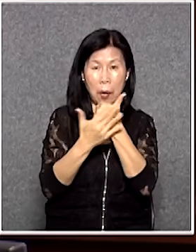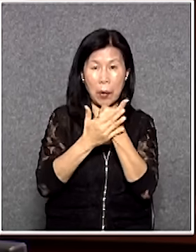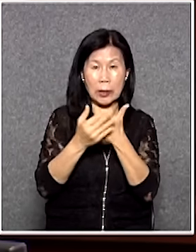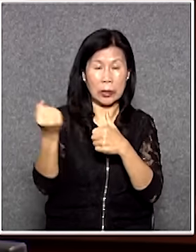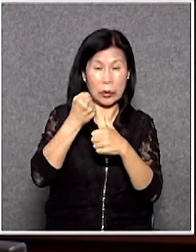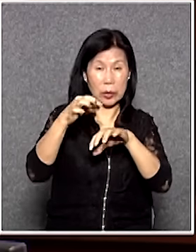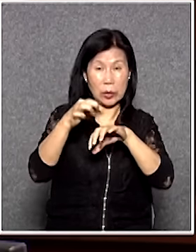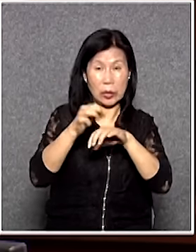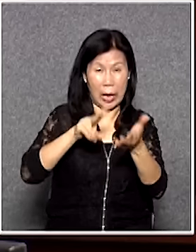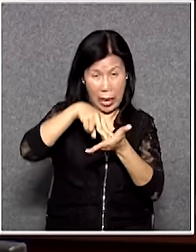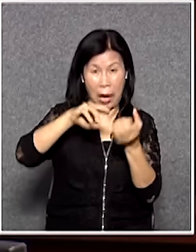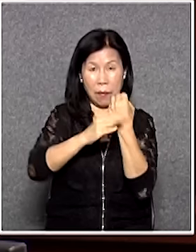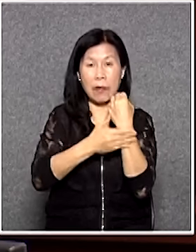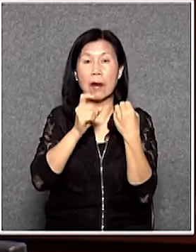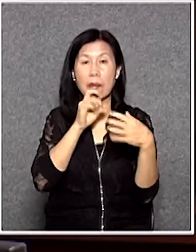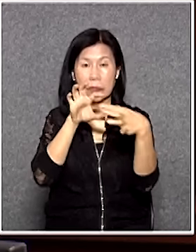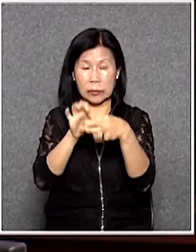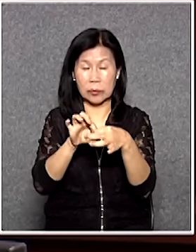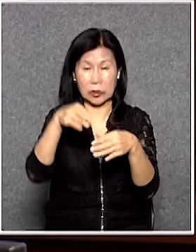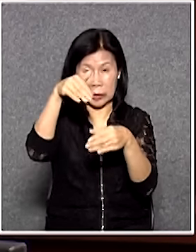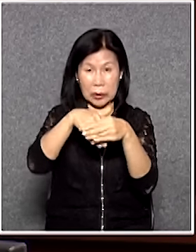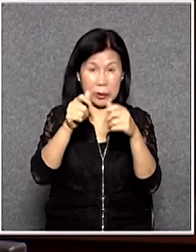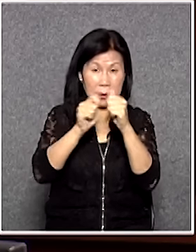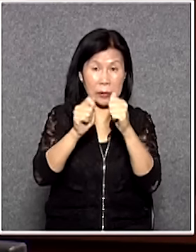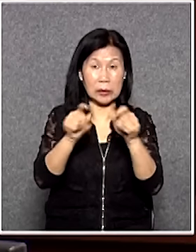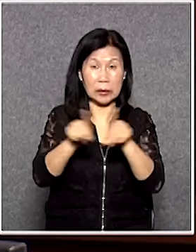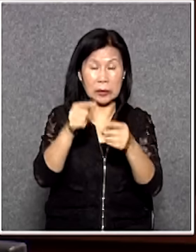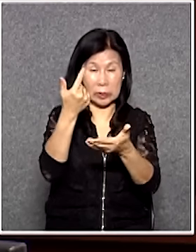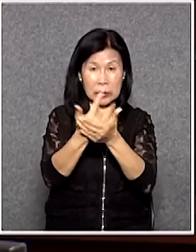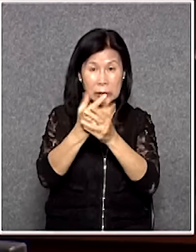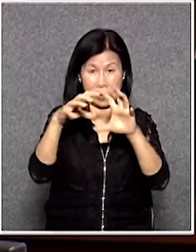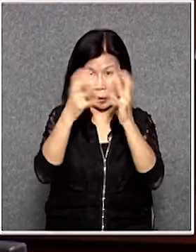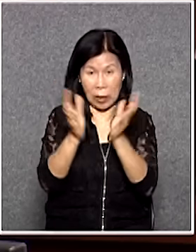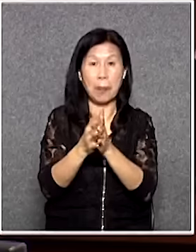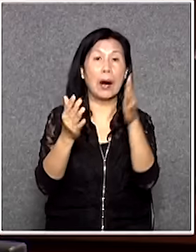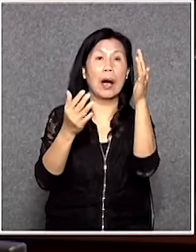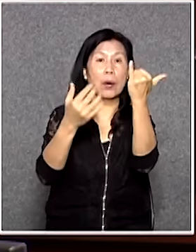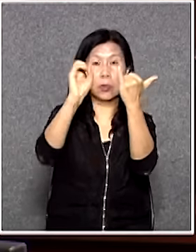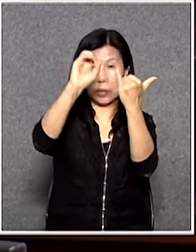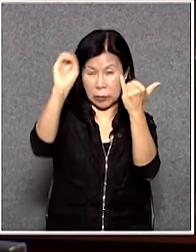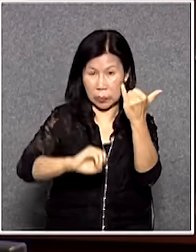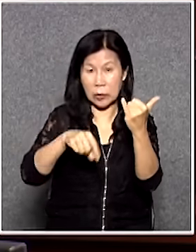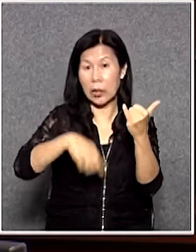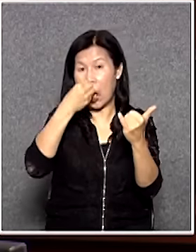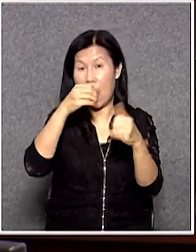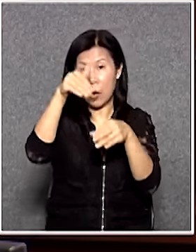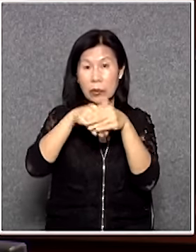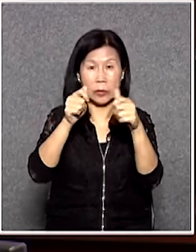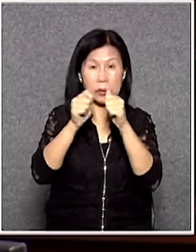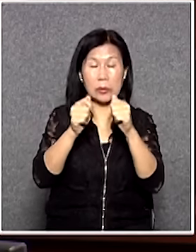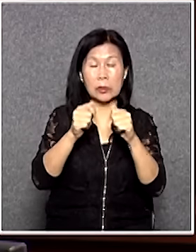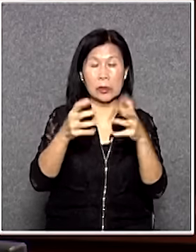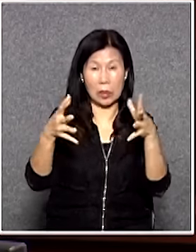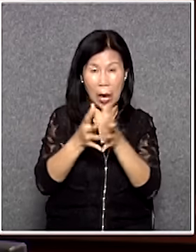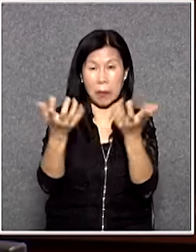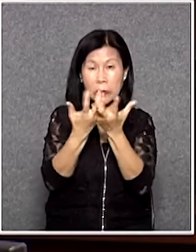积金的立法原意。股票占了强积金的总资产超过六成，而香港股票呢就更加占总资